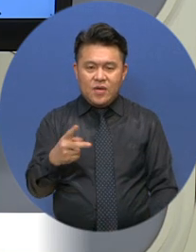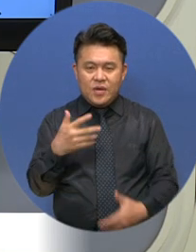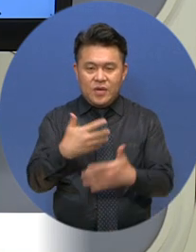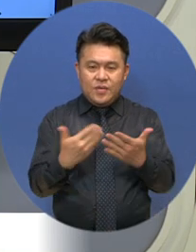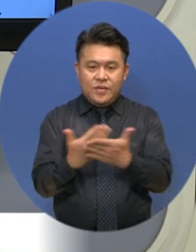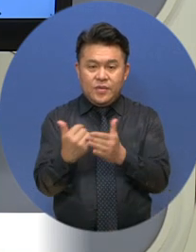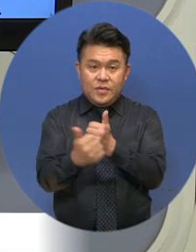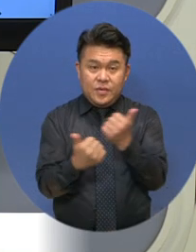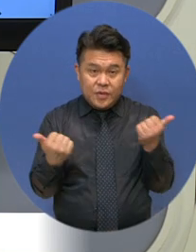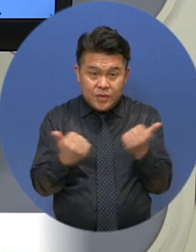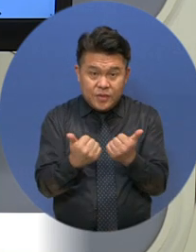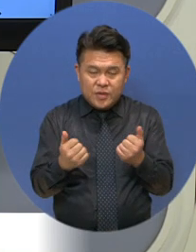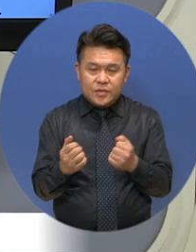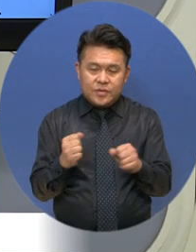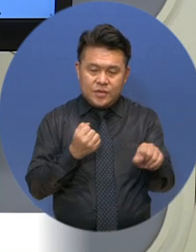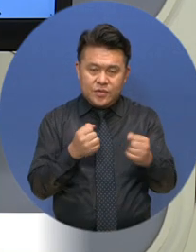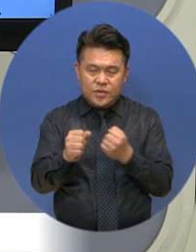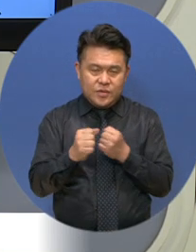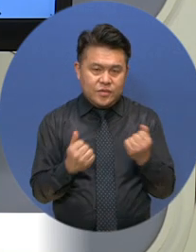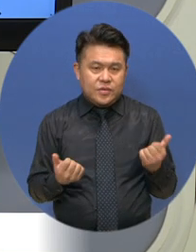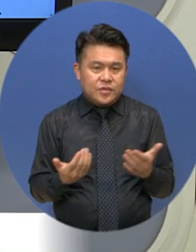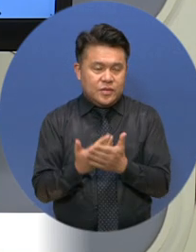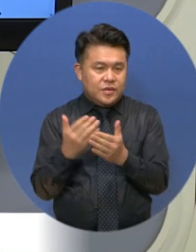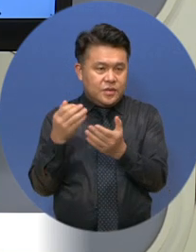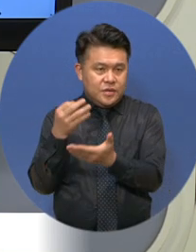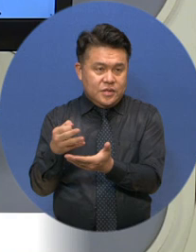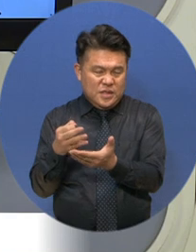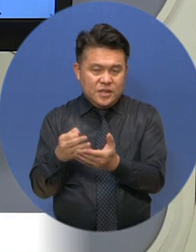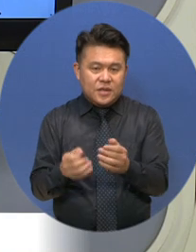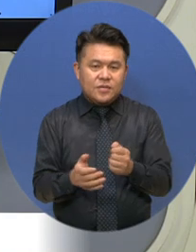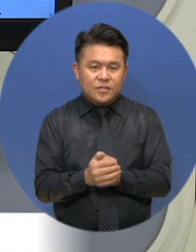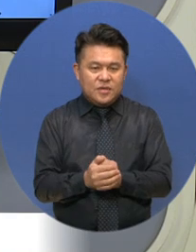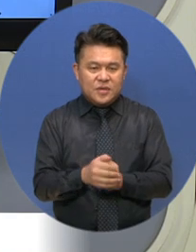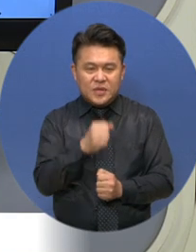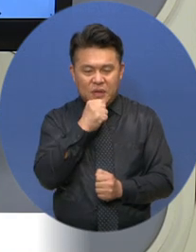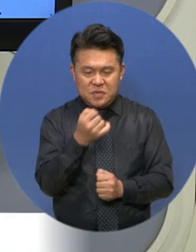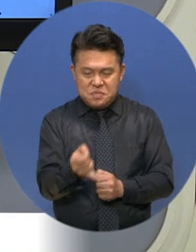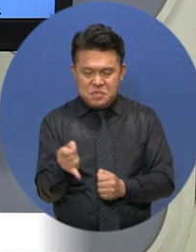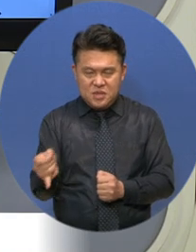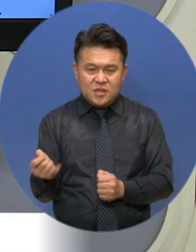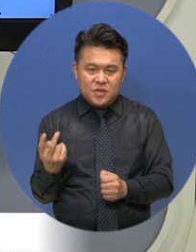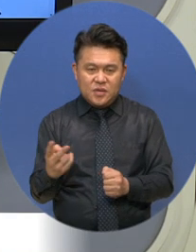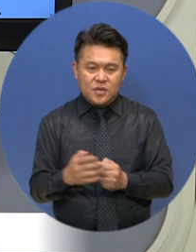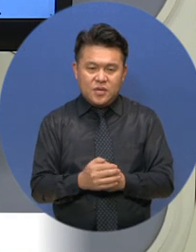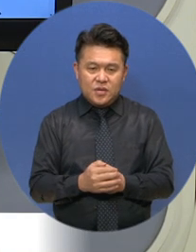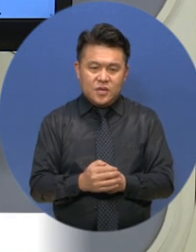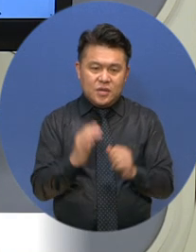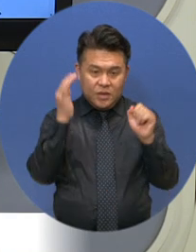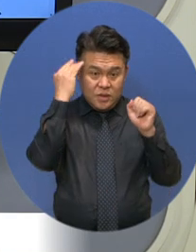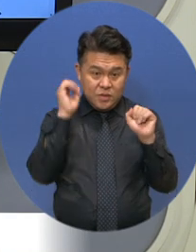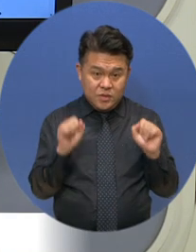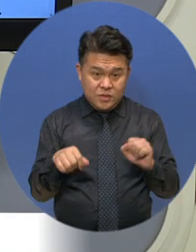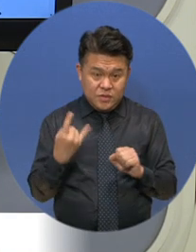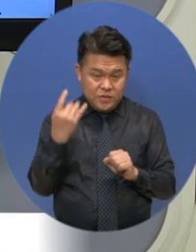영화진흥위원회 태권도진흥재단 이 뒤를 이었습니다 또한 대한체육회와